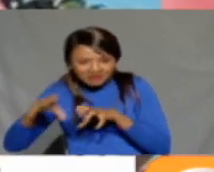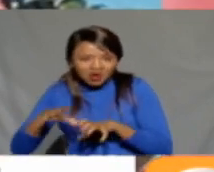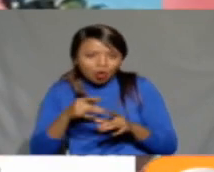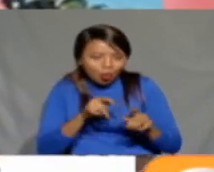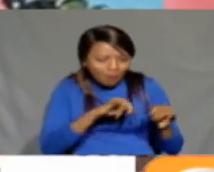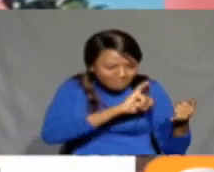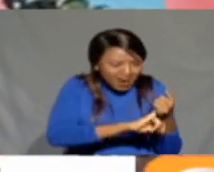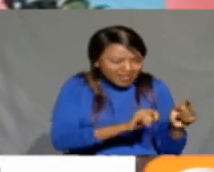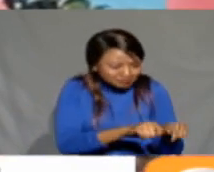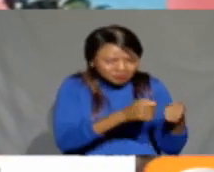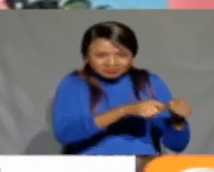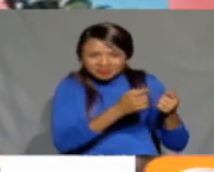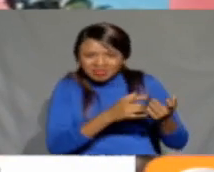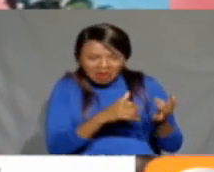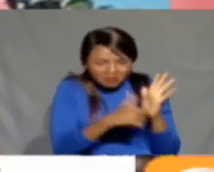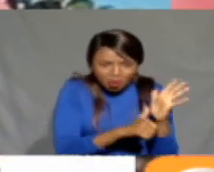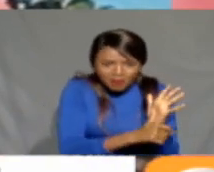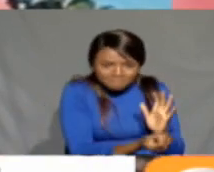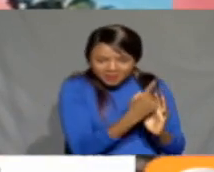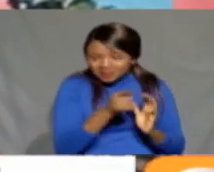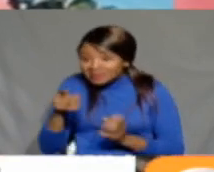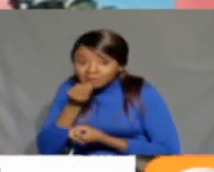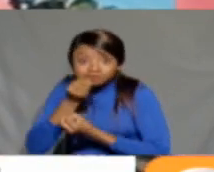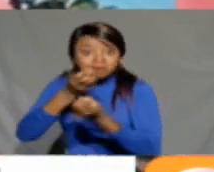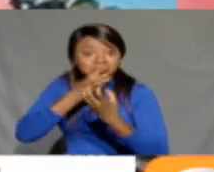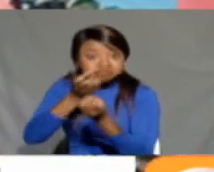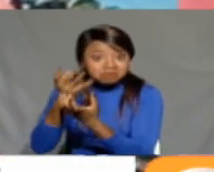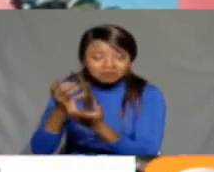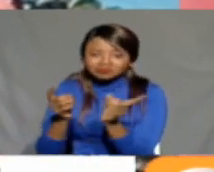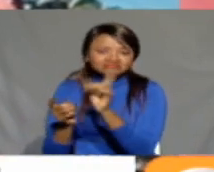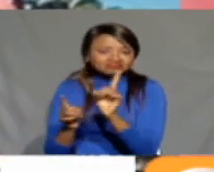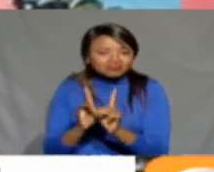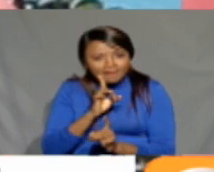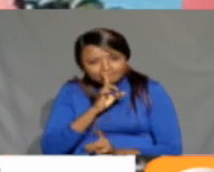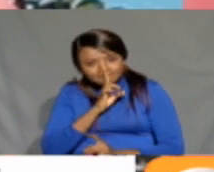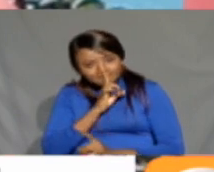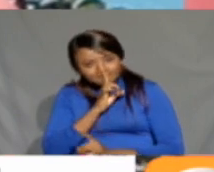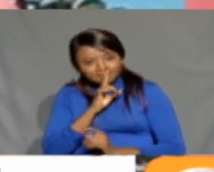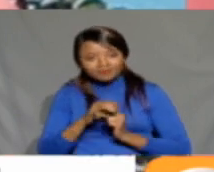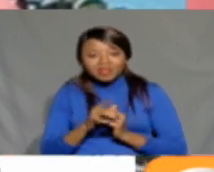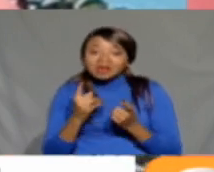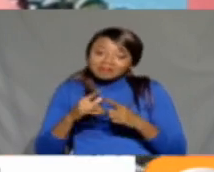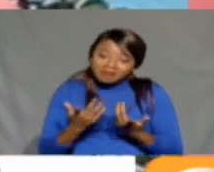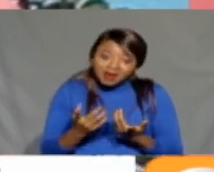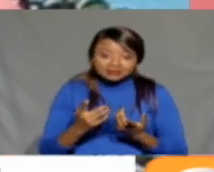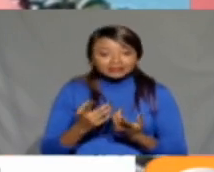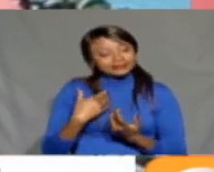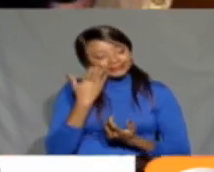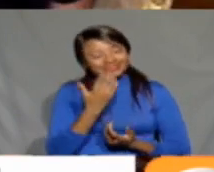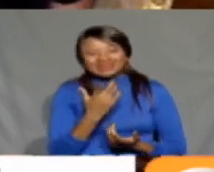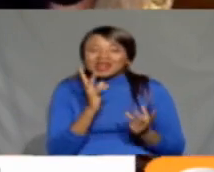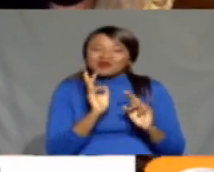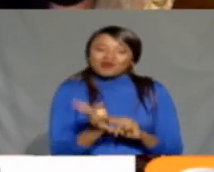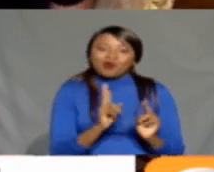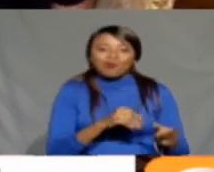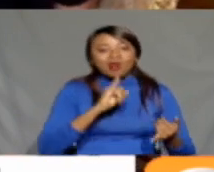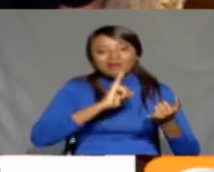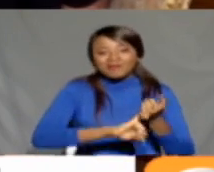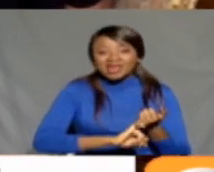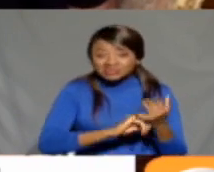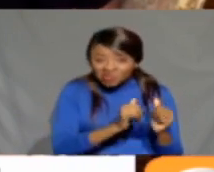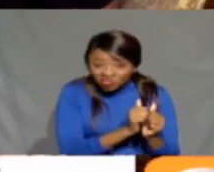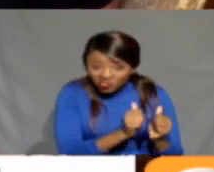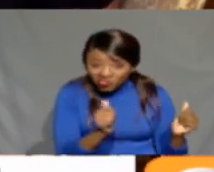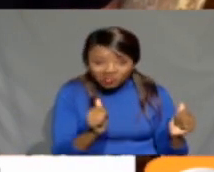na Sara. Na iwapo angefanya hivyo, ingekuwa kwa njia ambayo ingeonyesha ukawaida wa maisha ya wanandoa. Lakini kwa